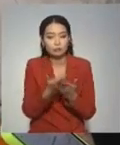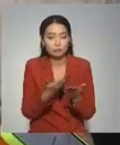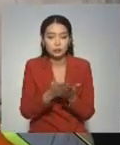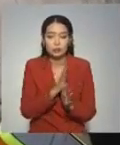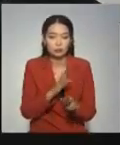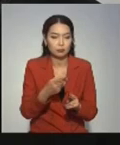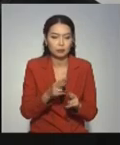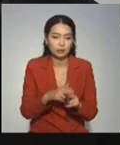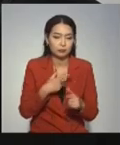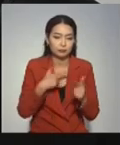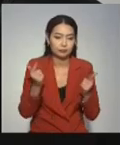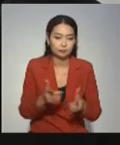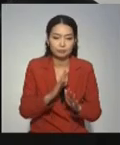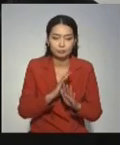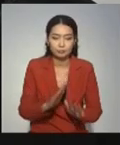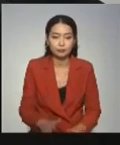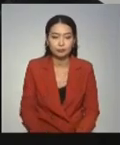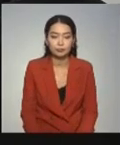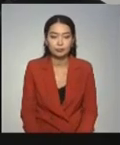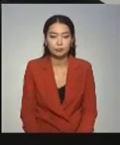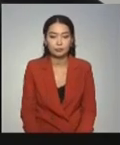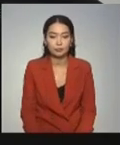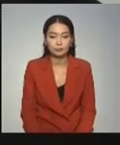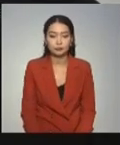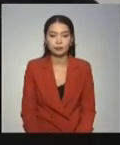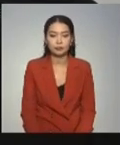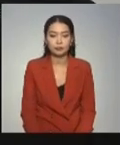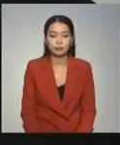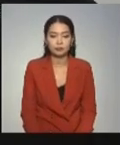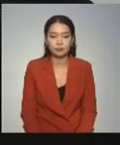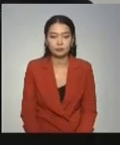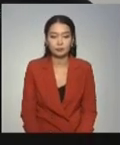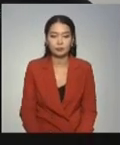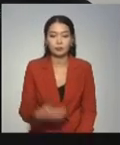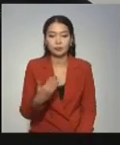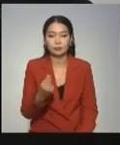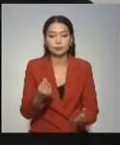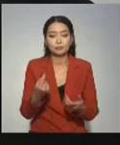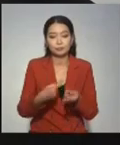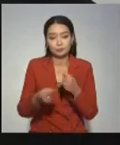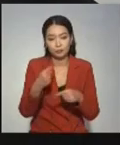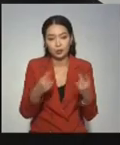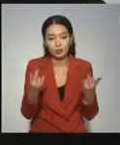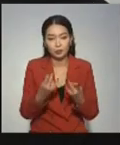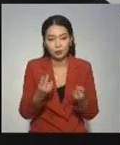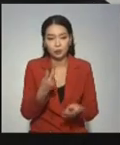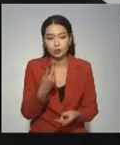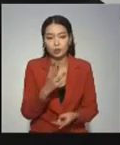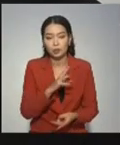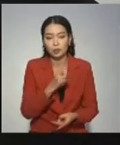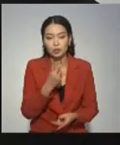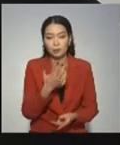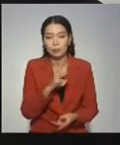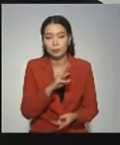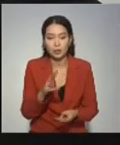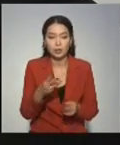келіспейміз. Екі талап, либо жана Марта нам дейтін кісі бізге ақшамызды қайтарады, ол 25 миллион теңгеден астам